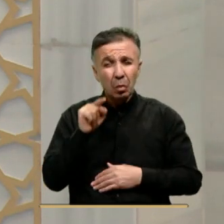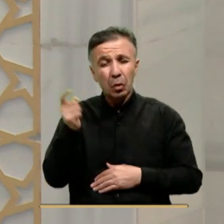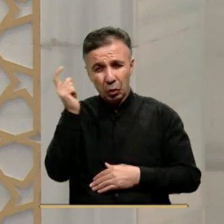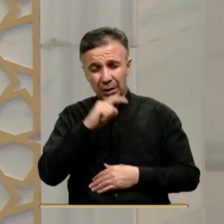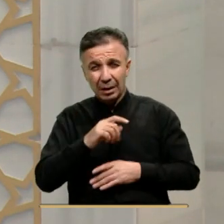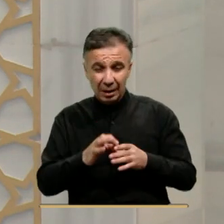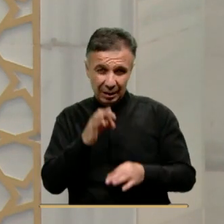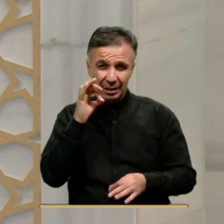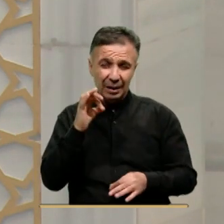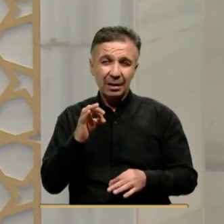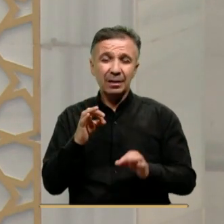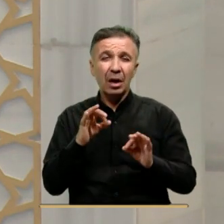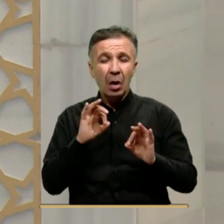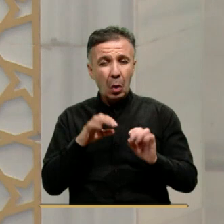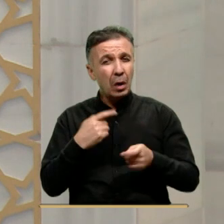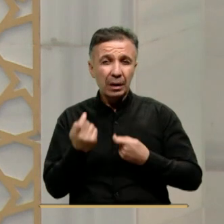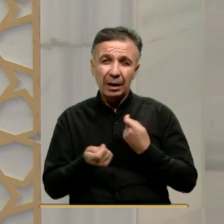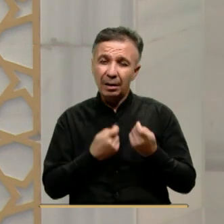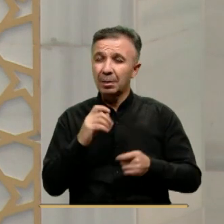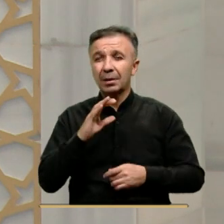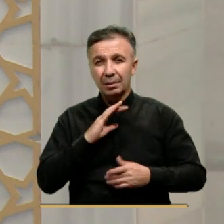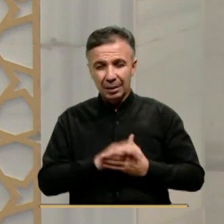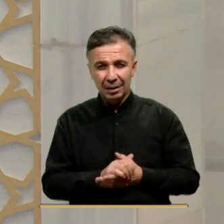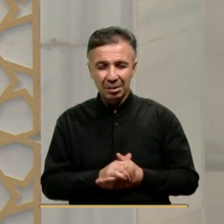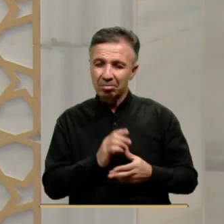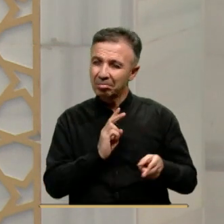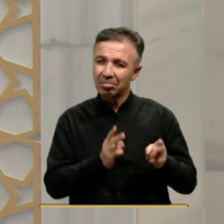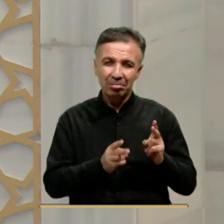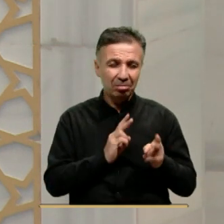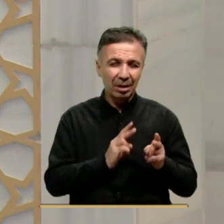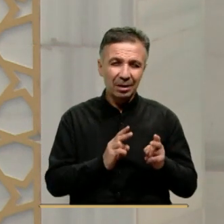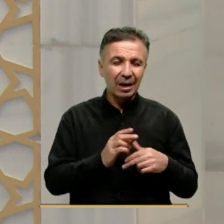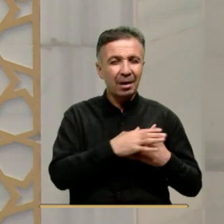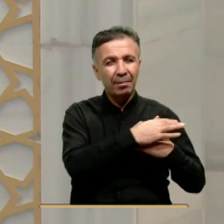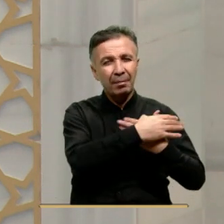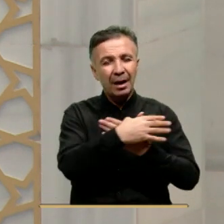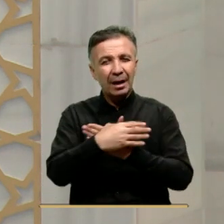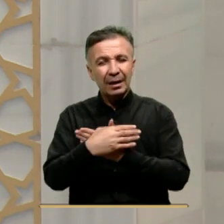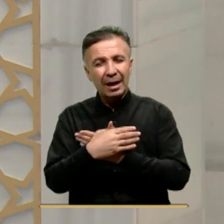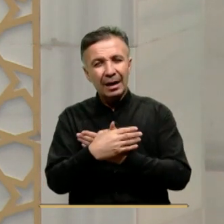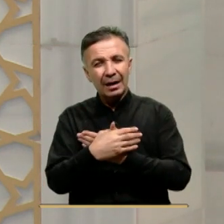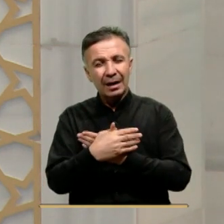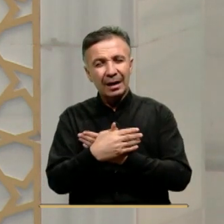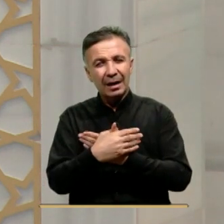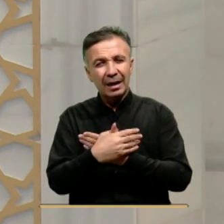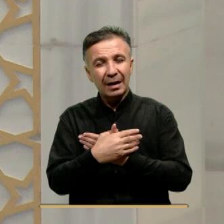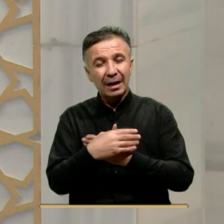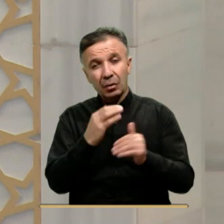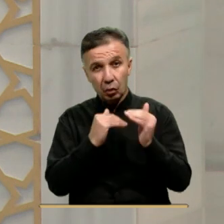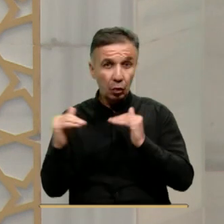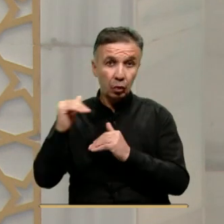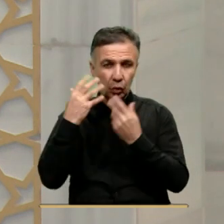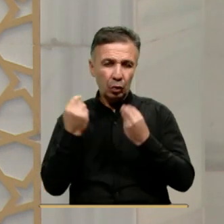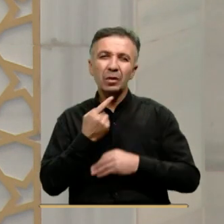insanız öyle davranışlarımız var ki bazen melekler Bizlere imrenir çok güzel